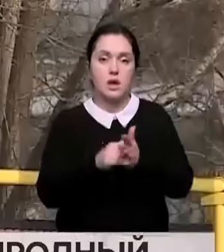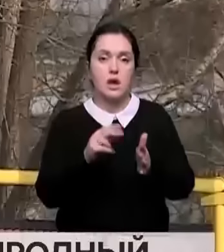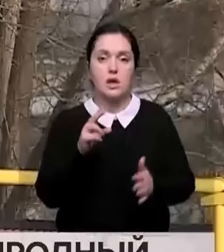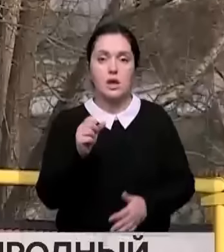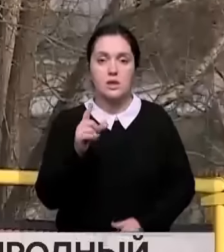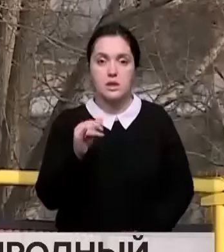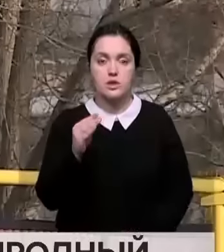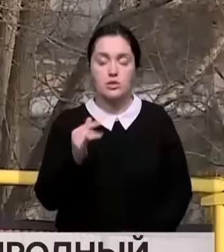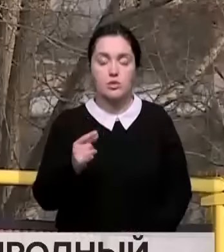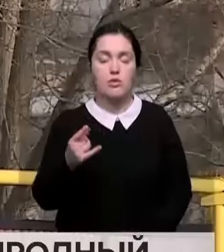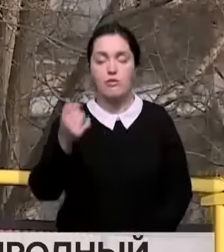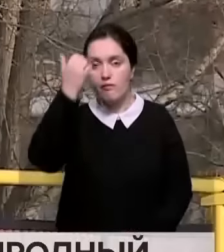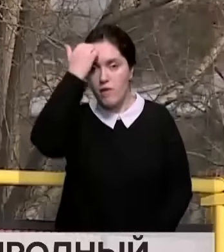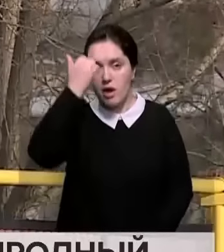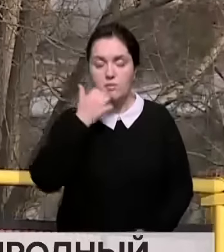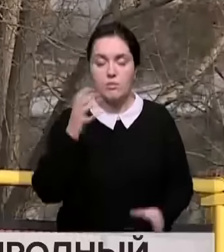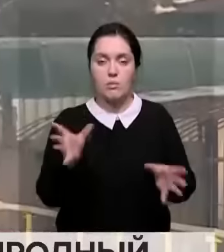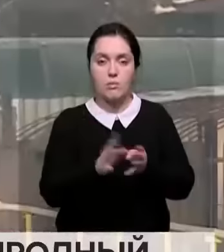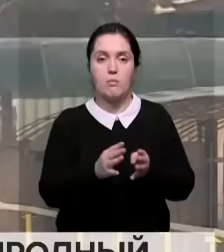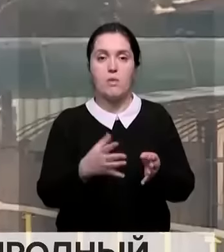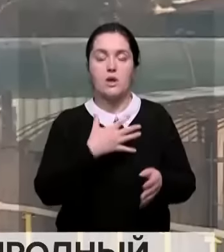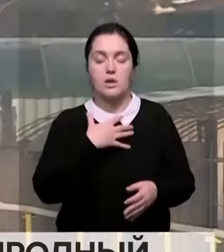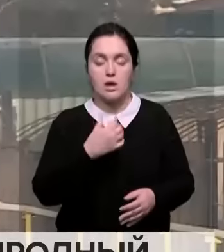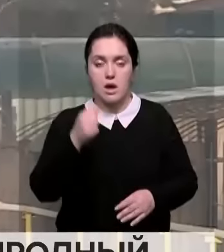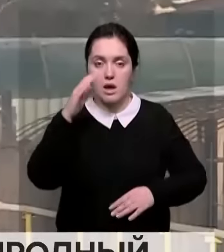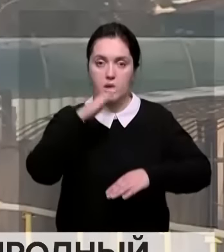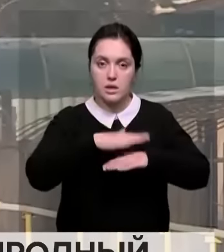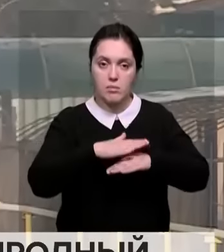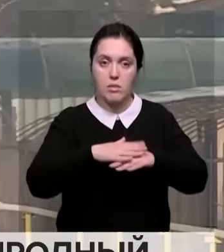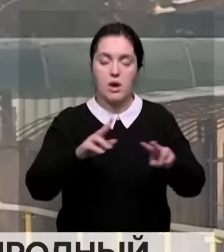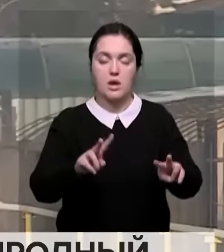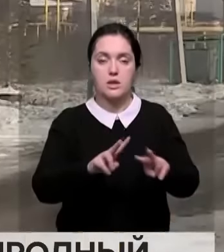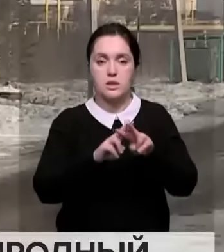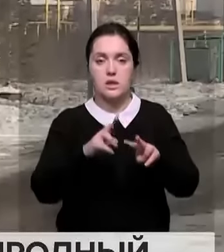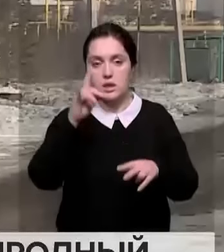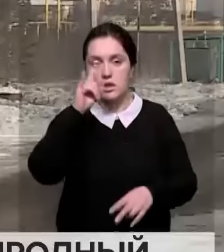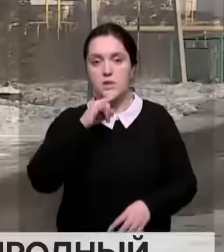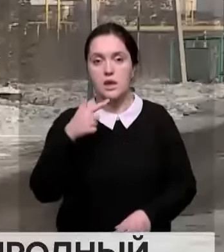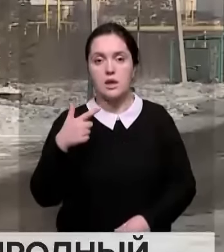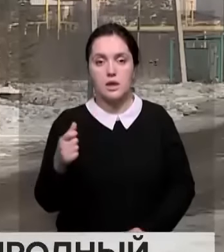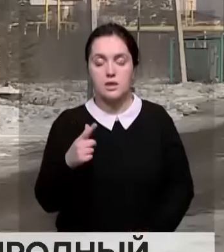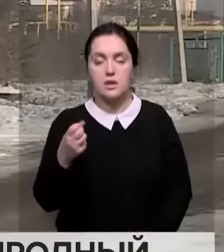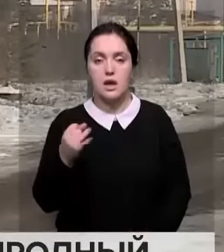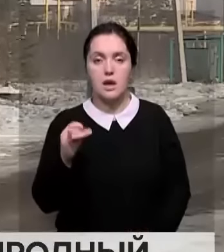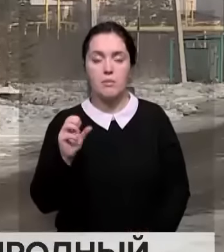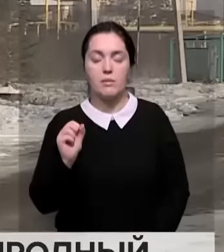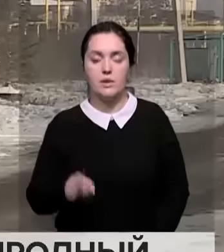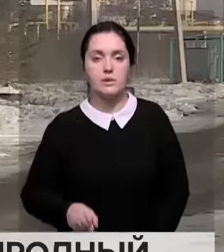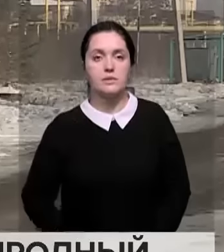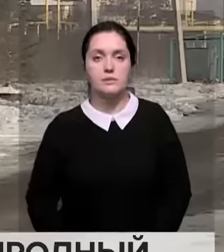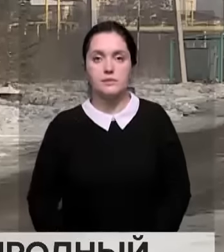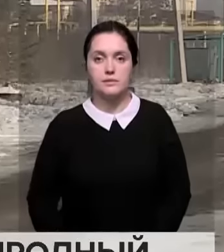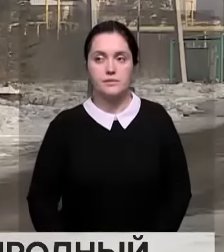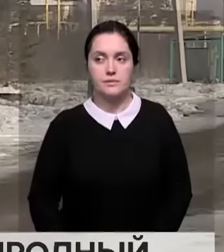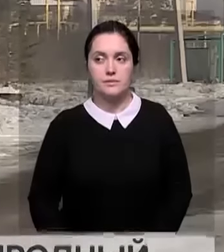стал возможным благодаря совместным усилиям акимата Астаны, Минэнерго и «Казахгаз Аймак». Камила Алтынбек, 24 КИЗ.